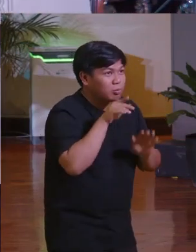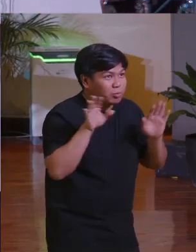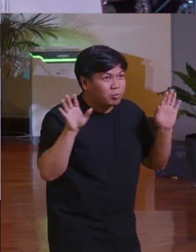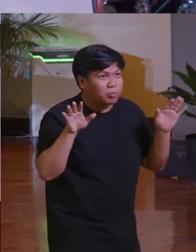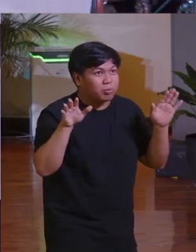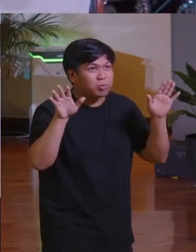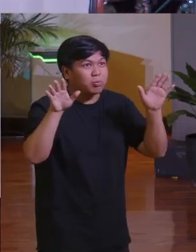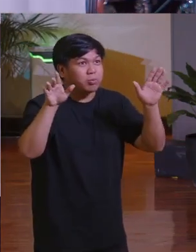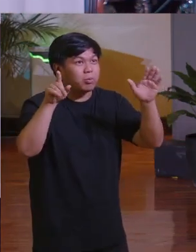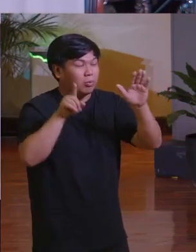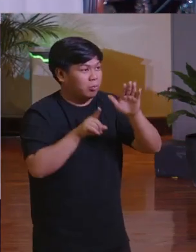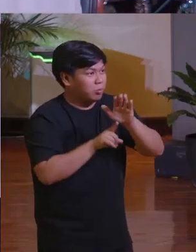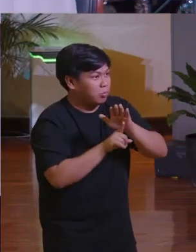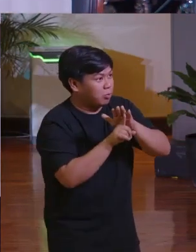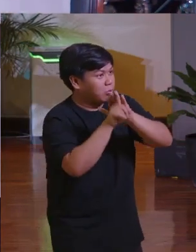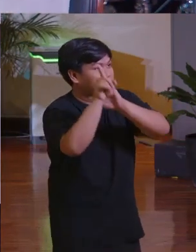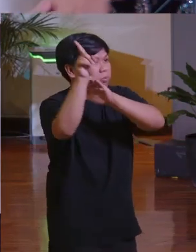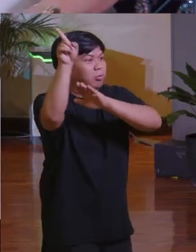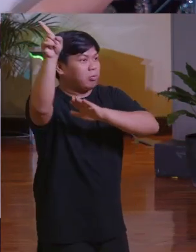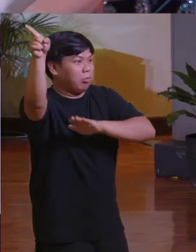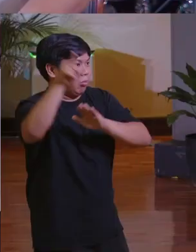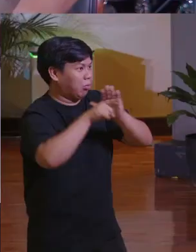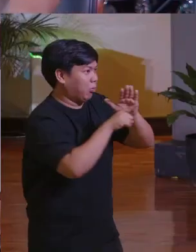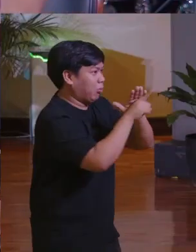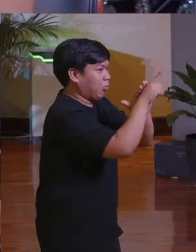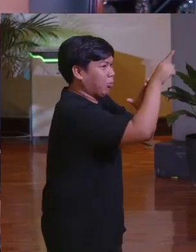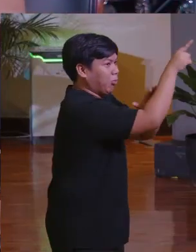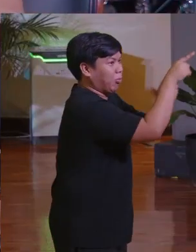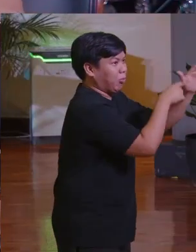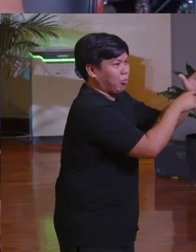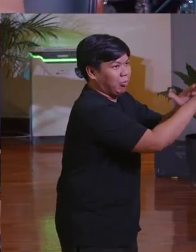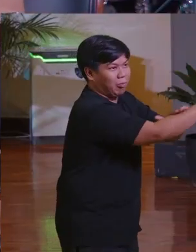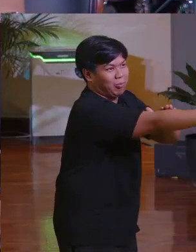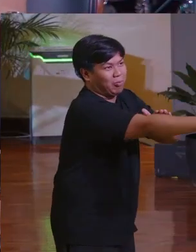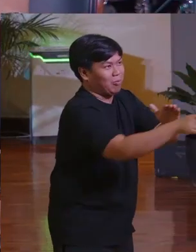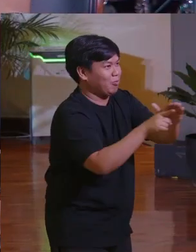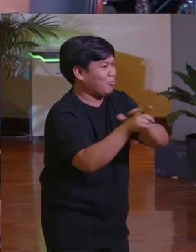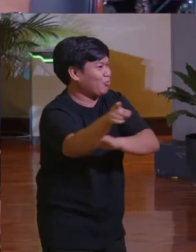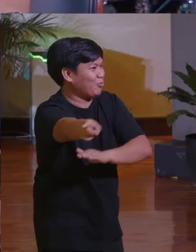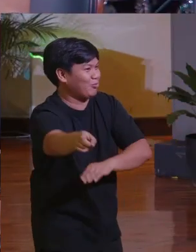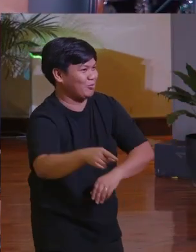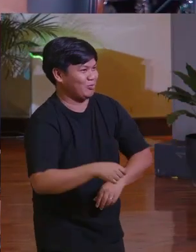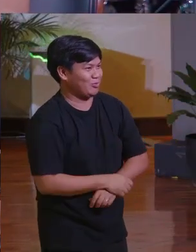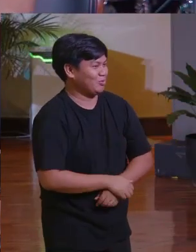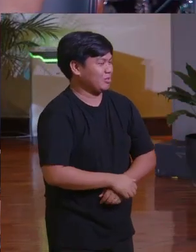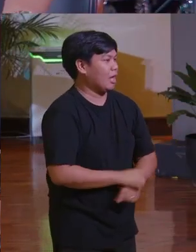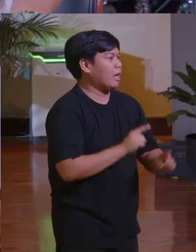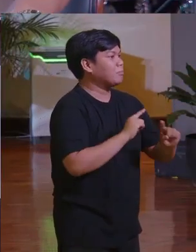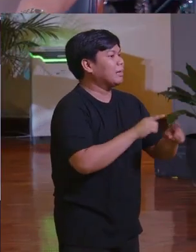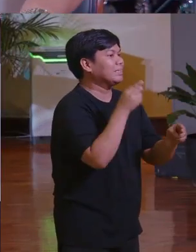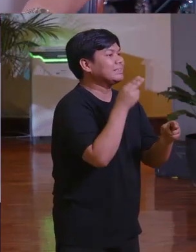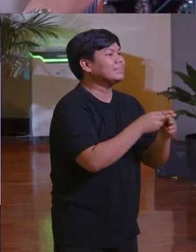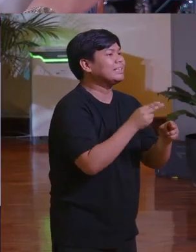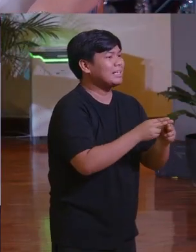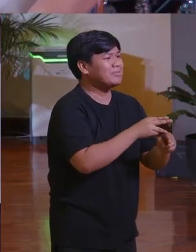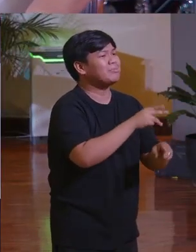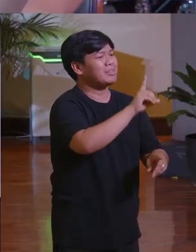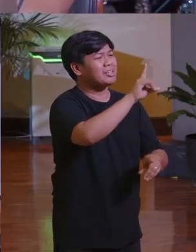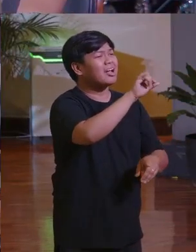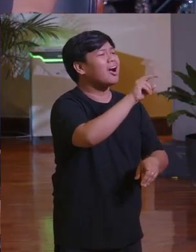Kasi pababa eh. Pababa ang kanyang buhay eh. No? But his name was